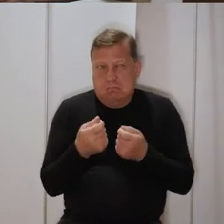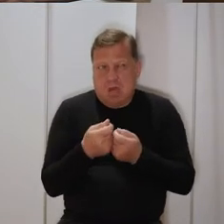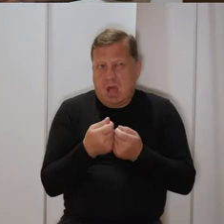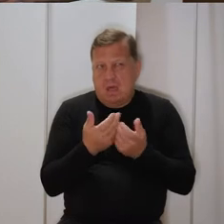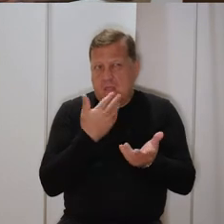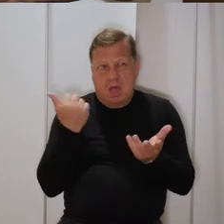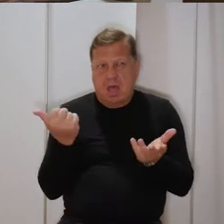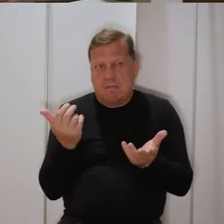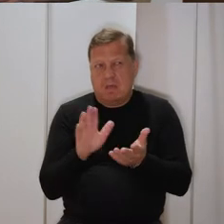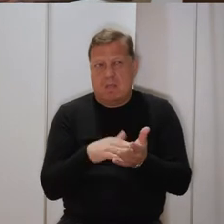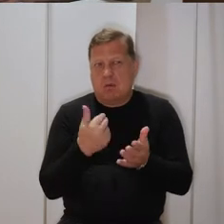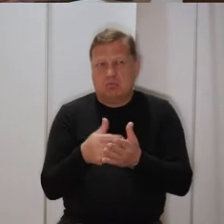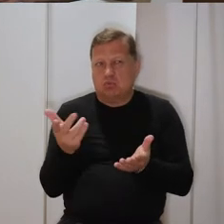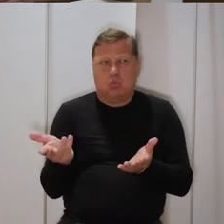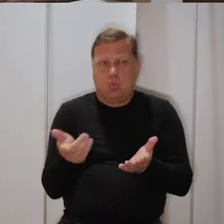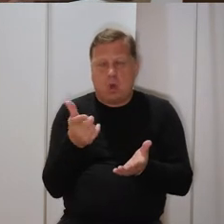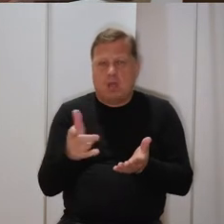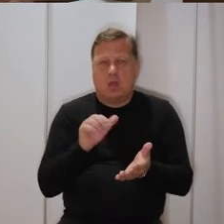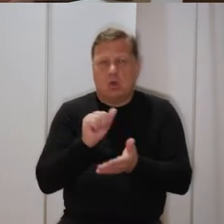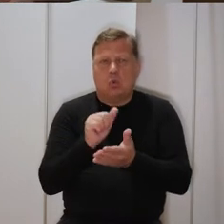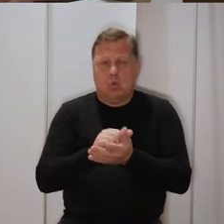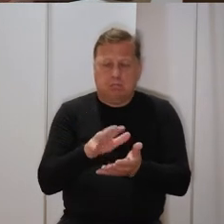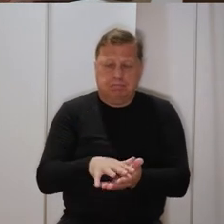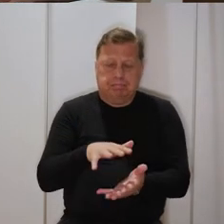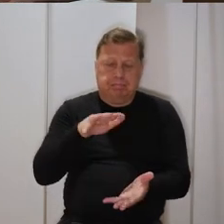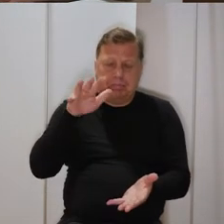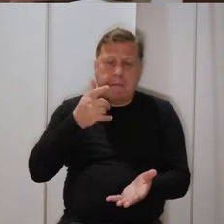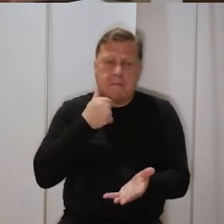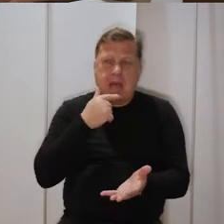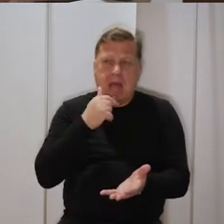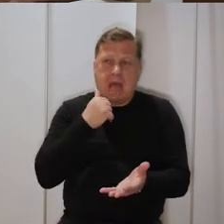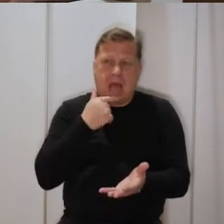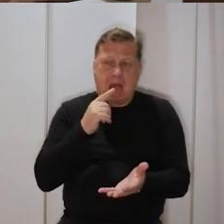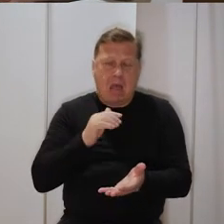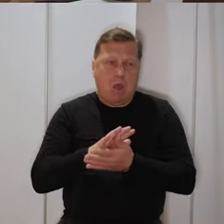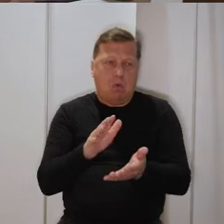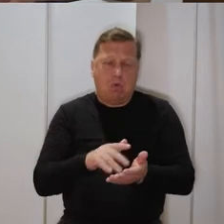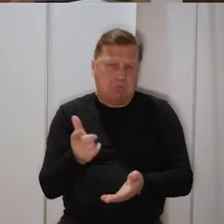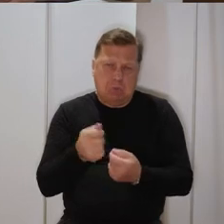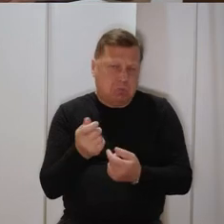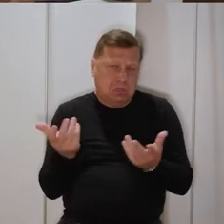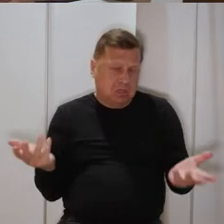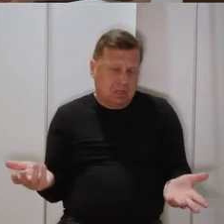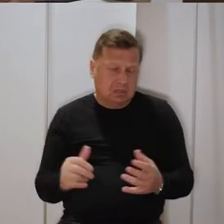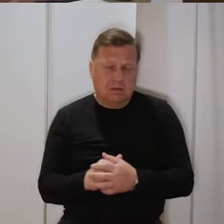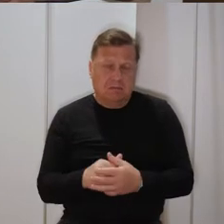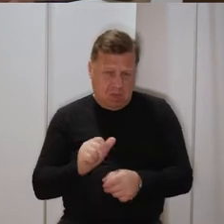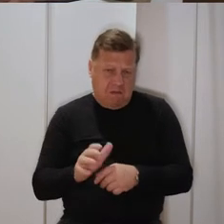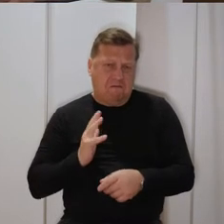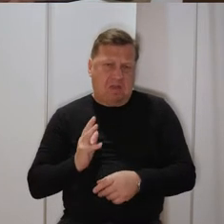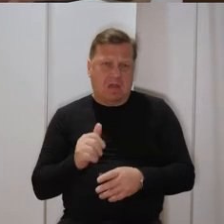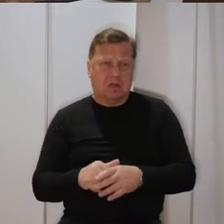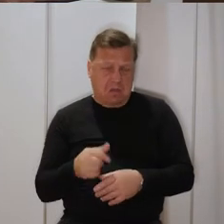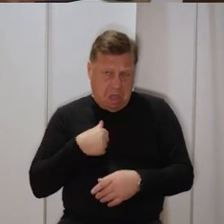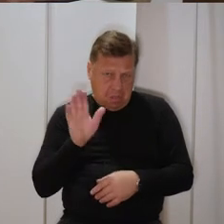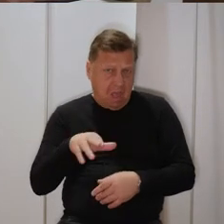jest niskonakładowe, czyli znajdujemy tę wartość w niskonakładowości i muszę powiedzieć, że mnie czasami